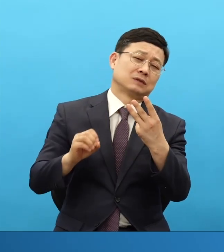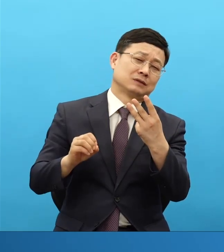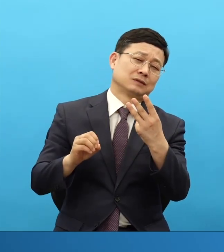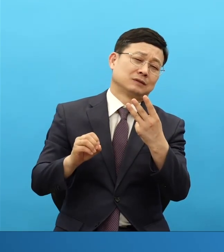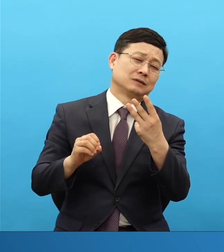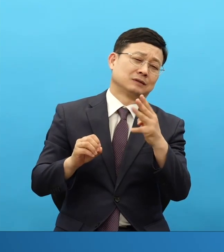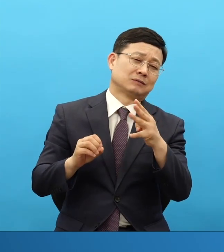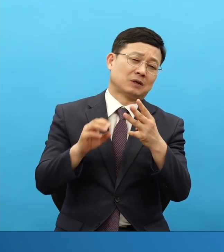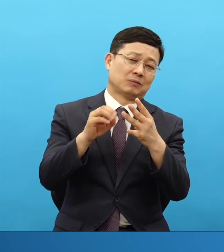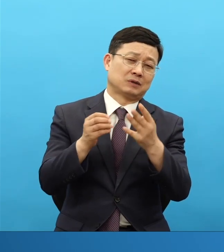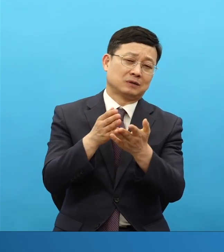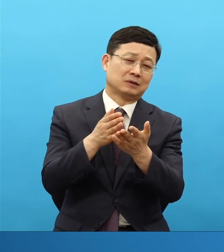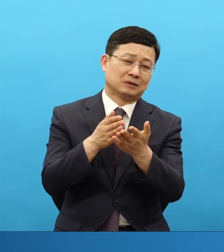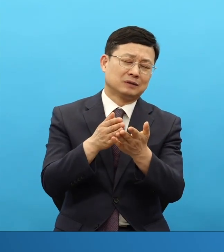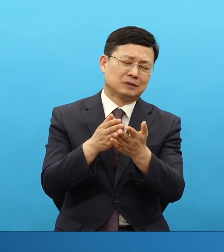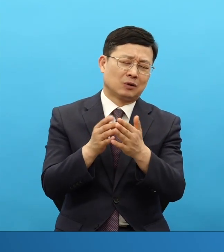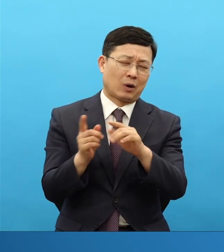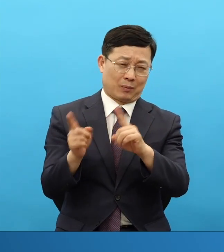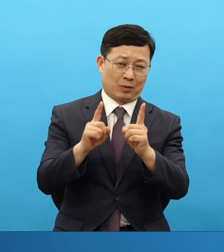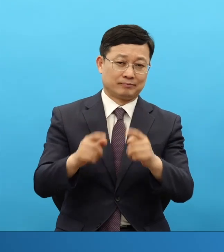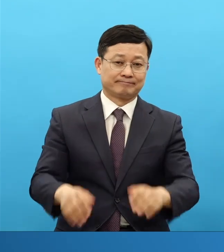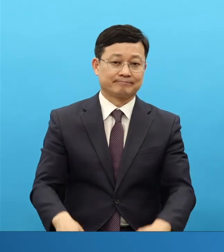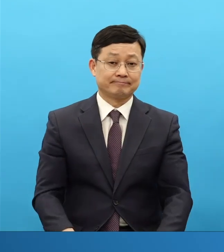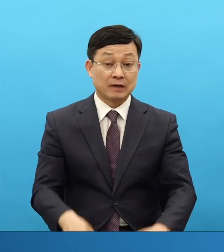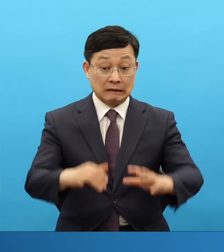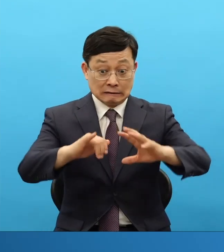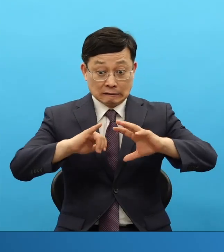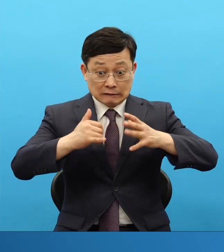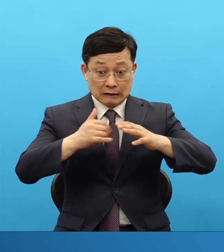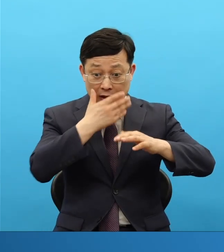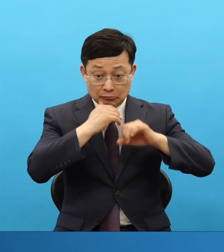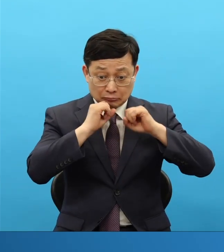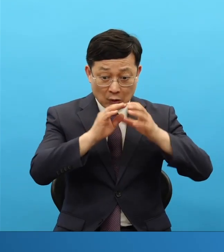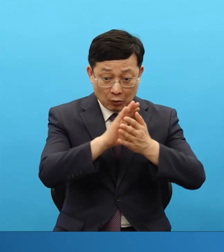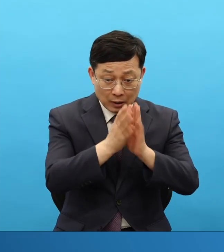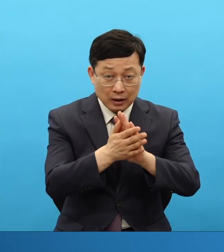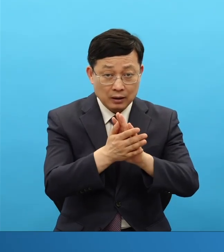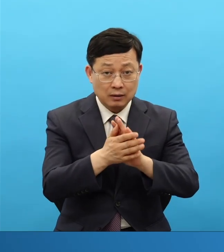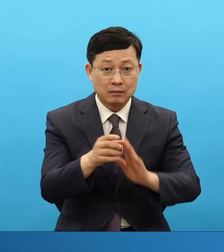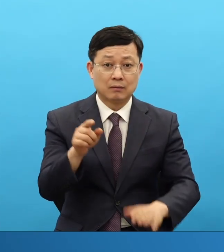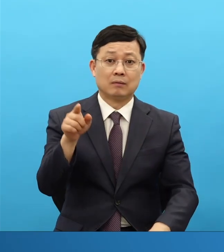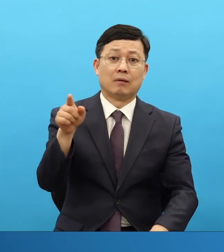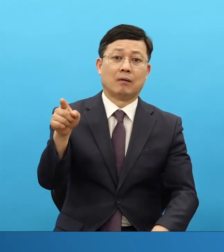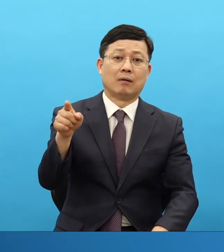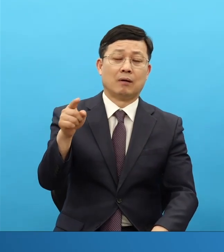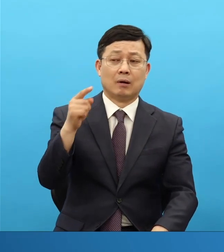300%래. Do it 300%. 여러분 세계 살려야 되는데 You must save the world.